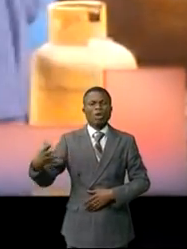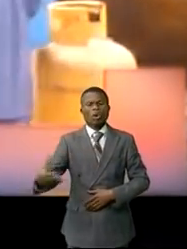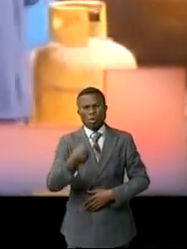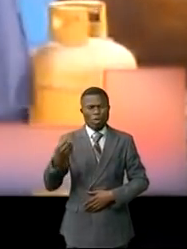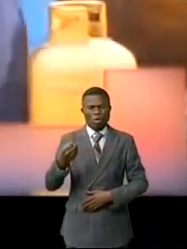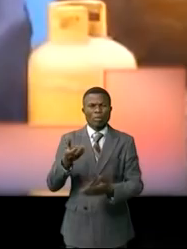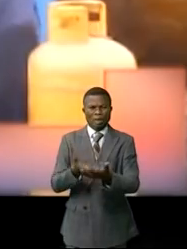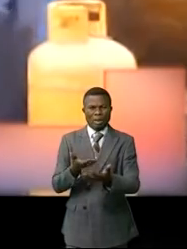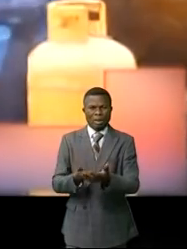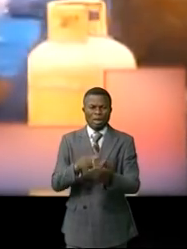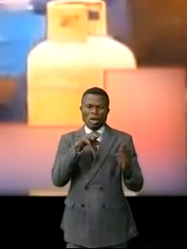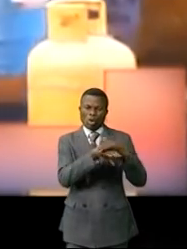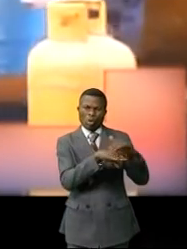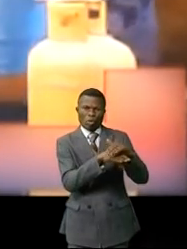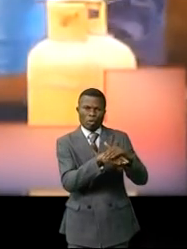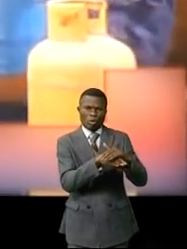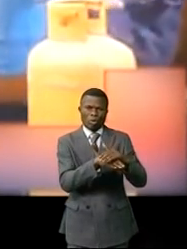les stocke au niveau de